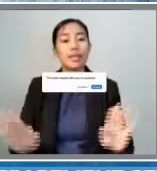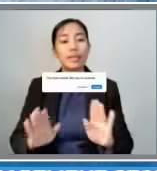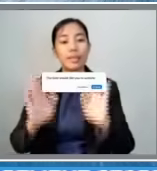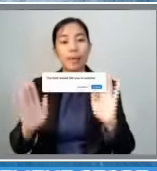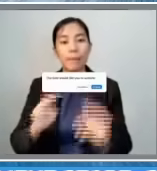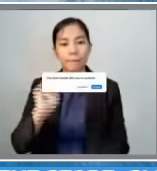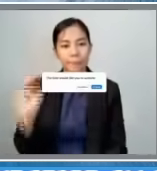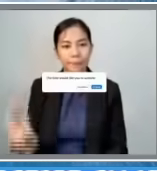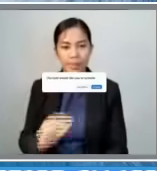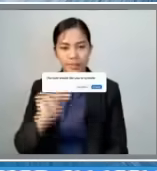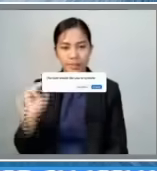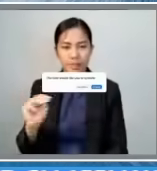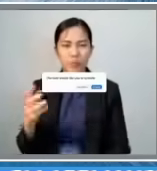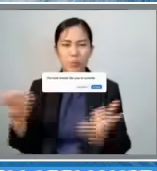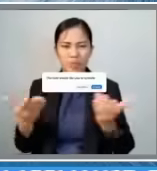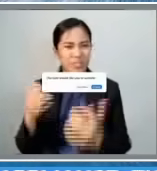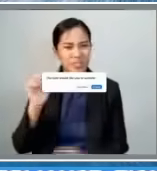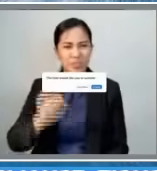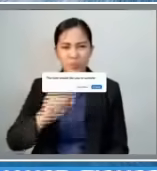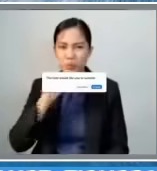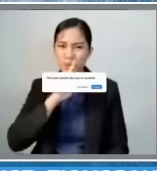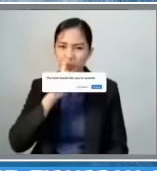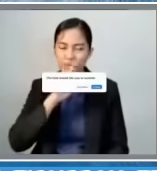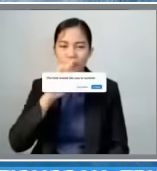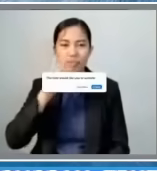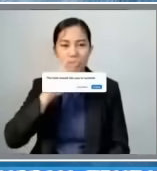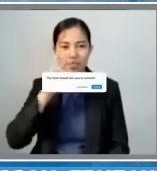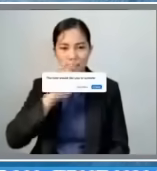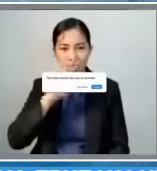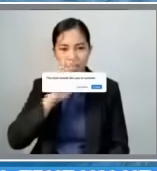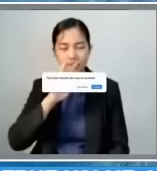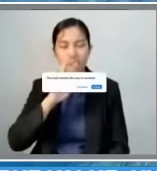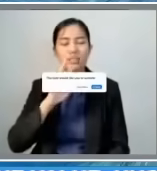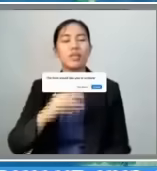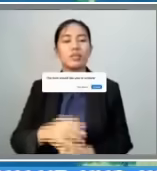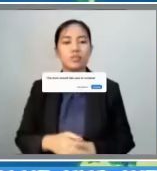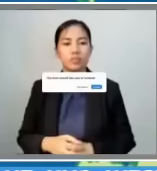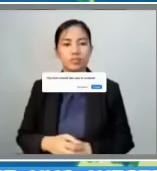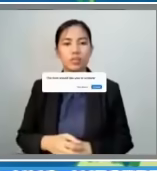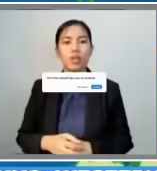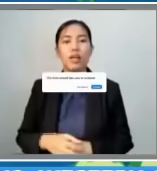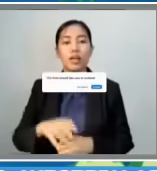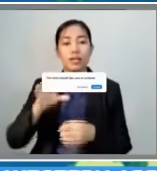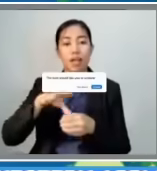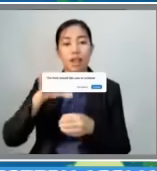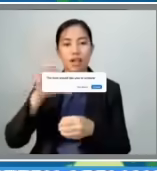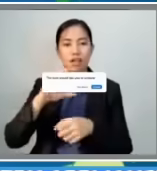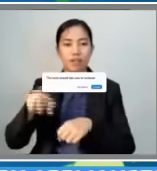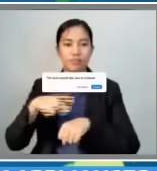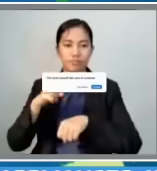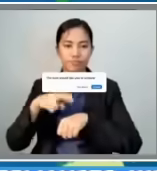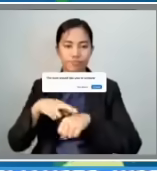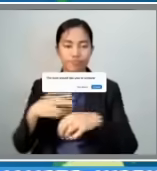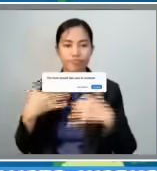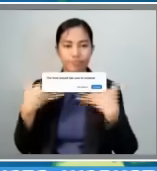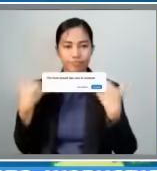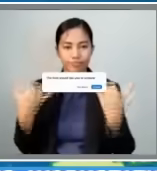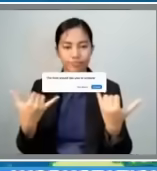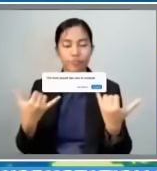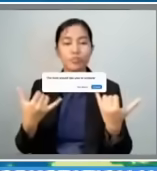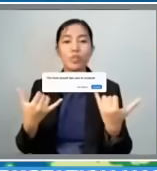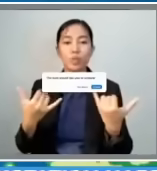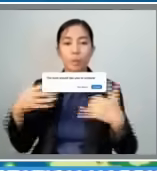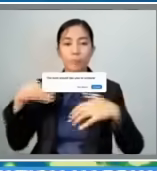ang Southern Luzon, Visayas at Carangay Region ayon sa pag-asa. Sa ngayon nga, trough ng bagyo, hanging